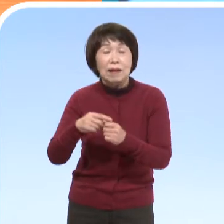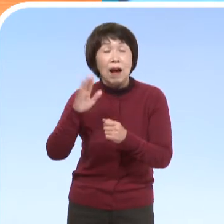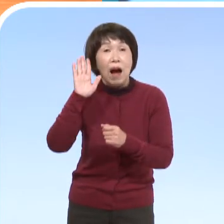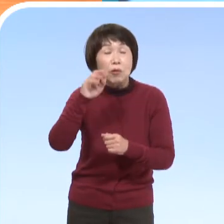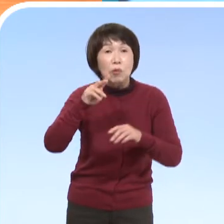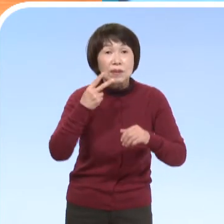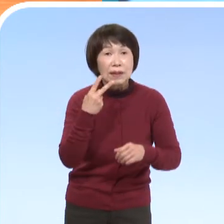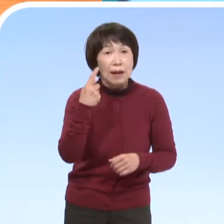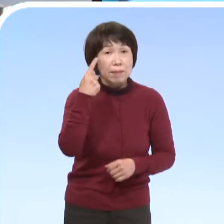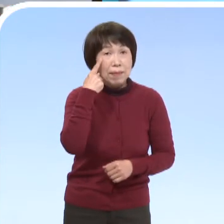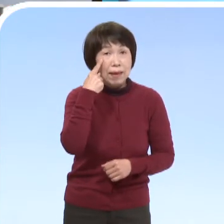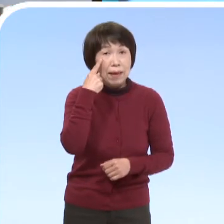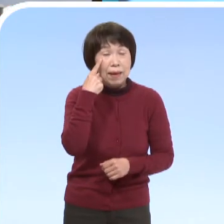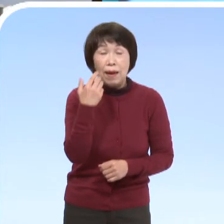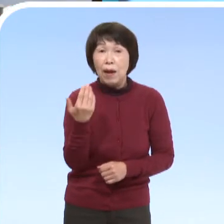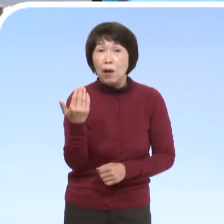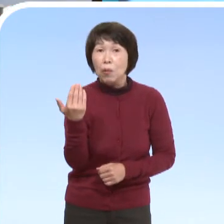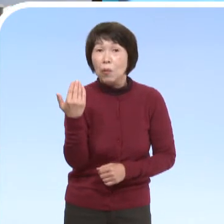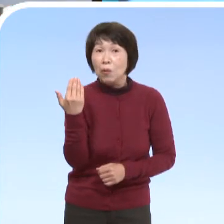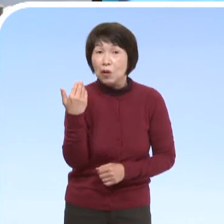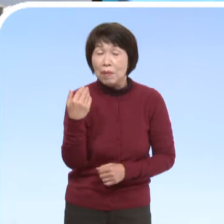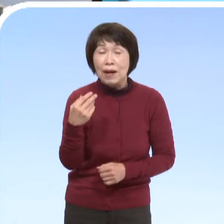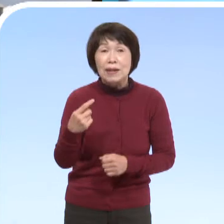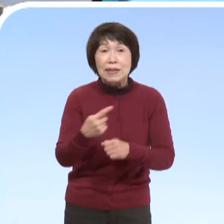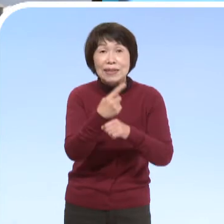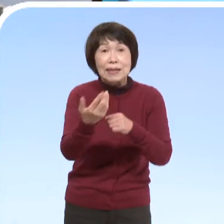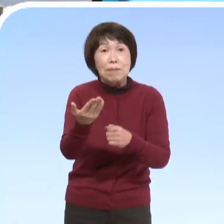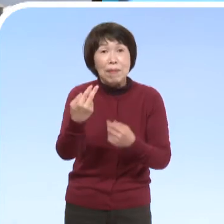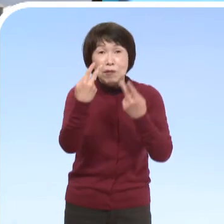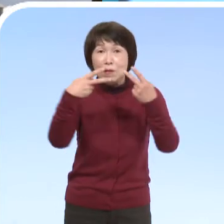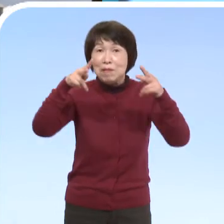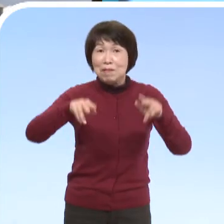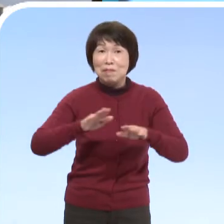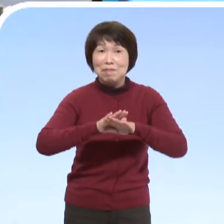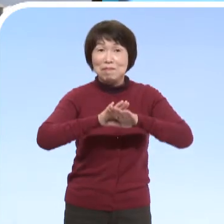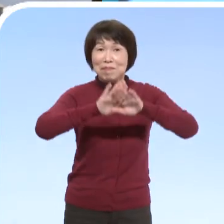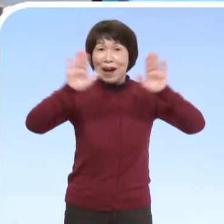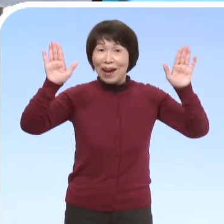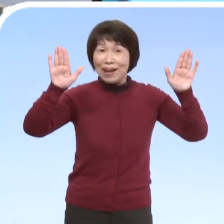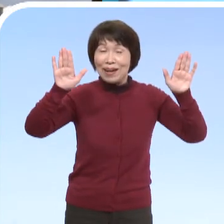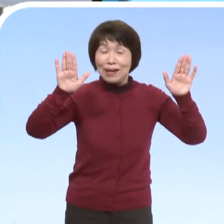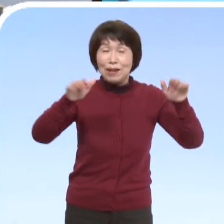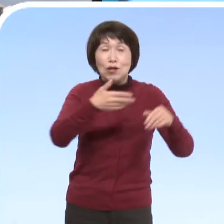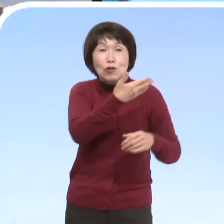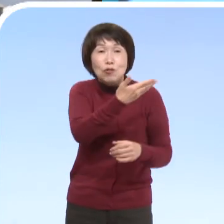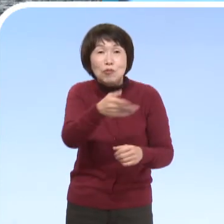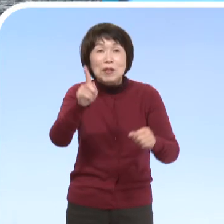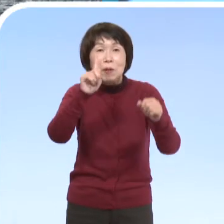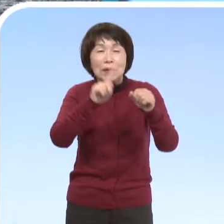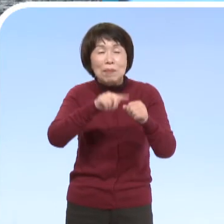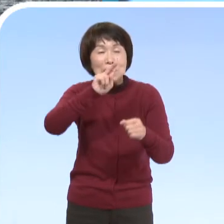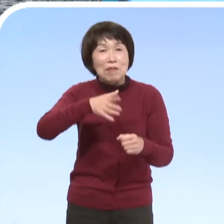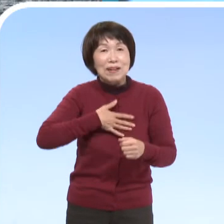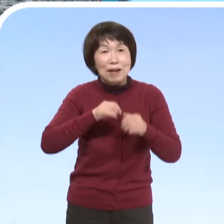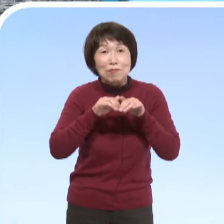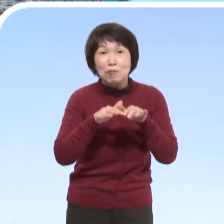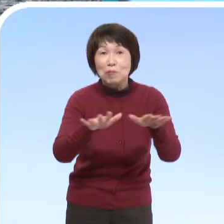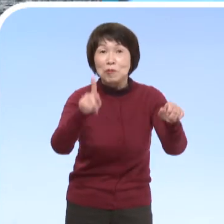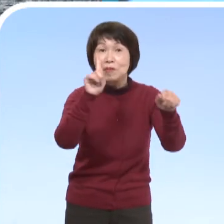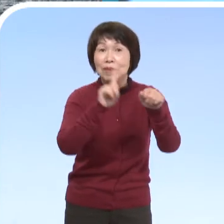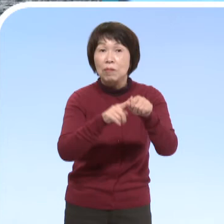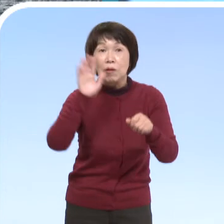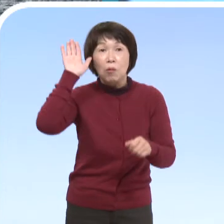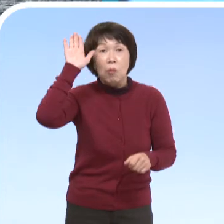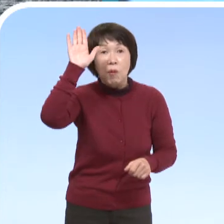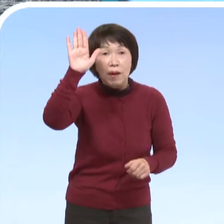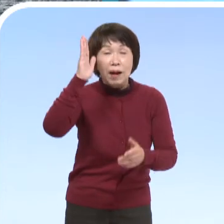年前プレイベントを開催しました。豊かな海づくりへの理解を深めるため、今後県内各地